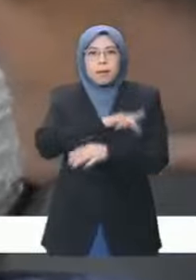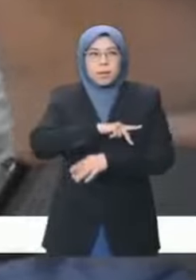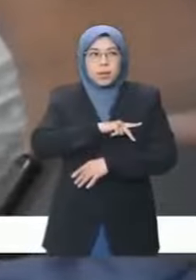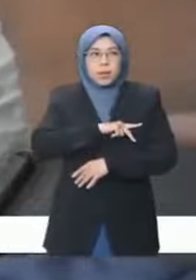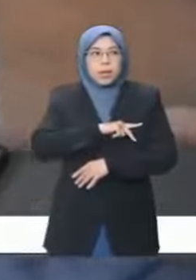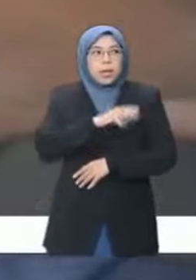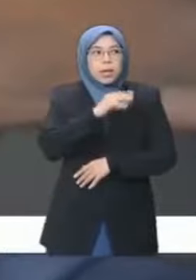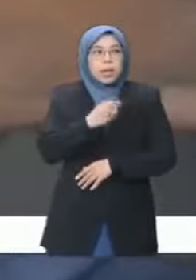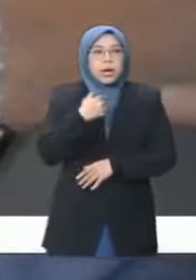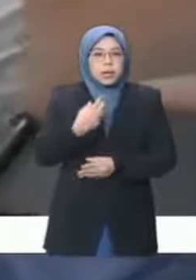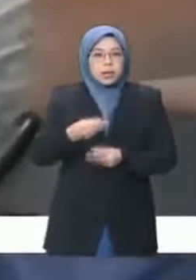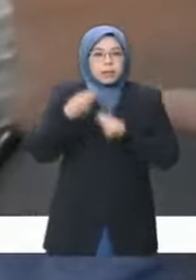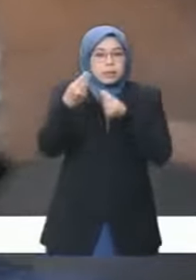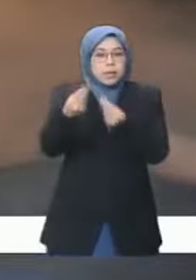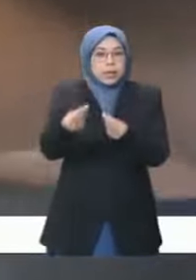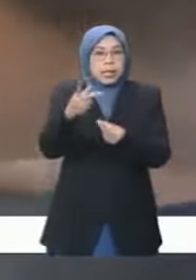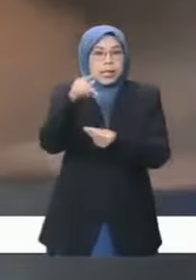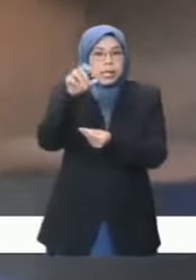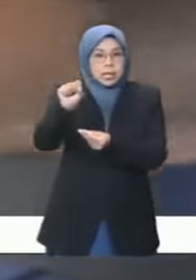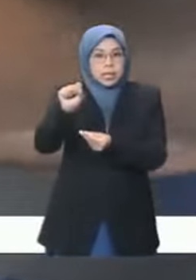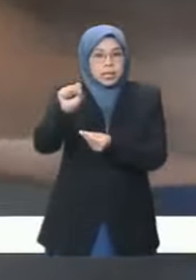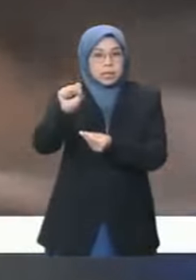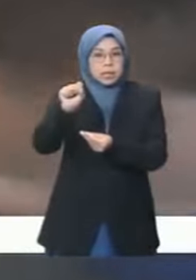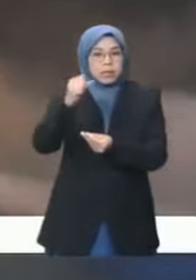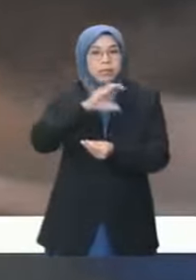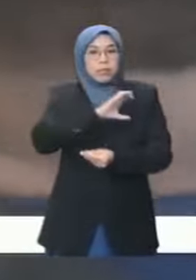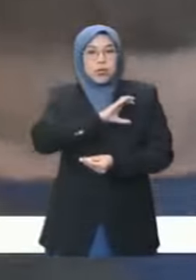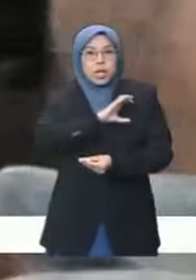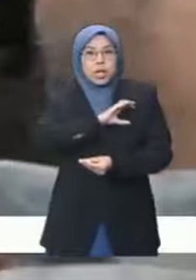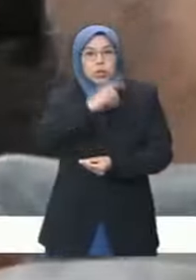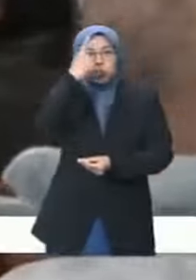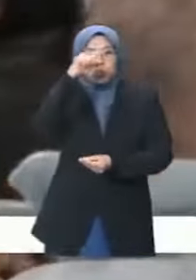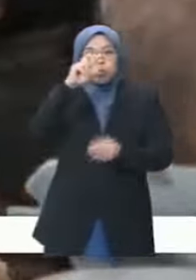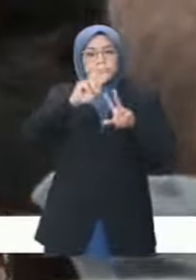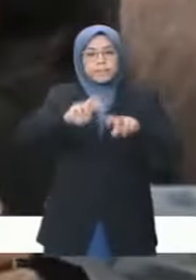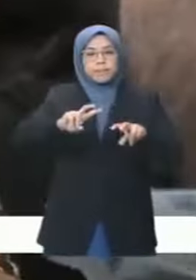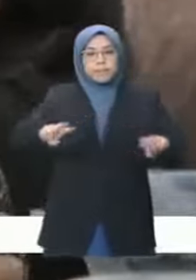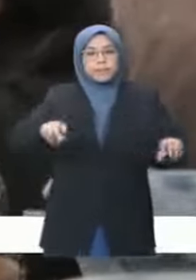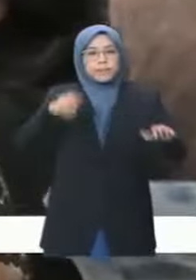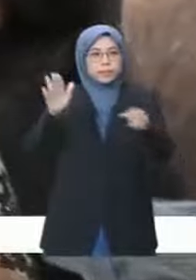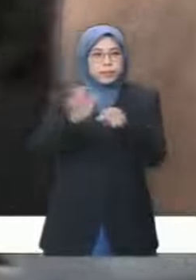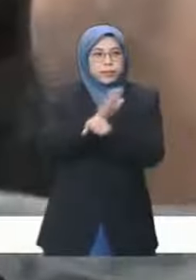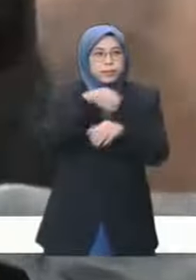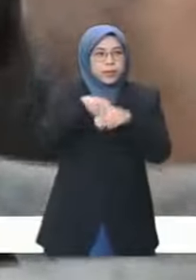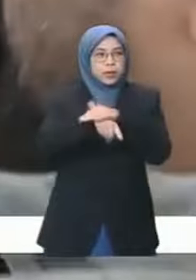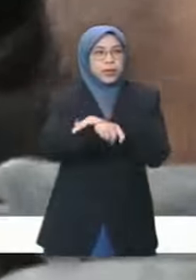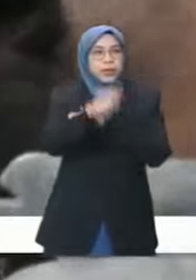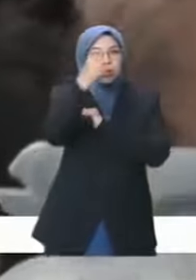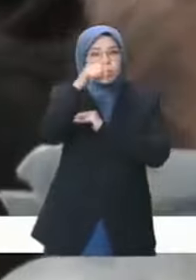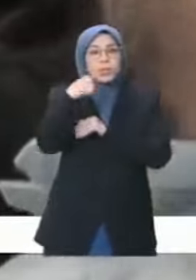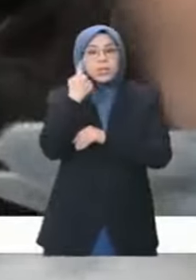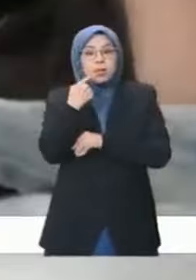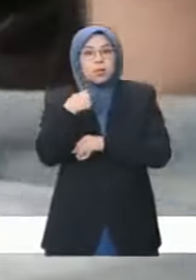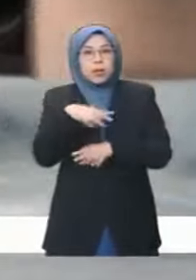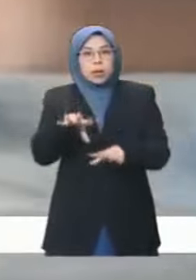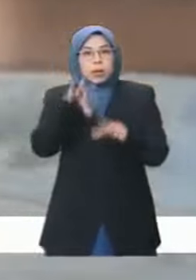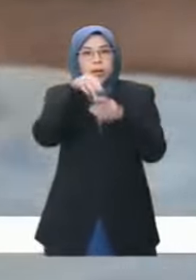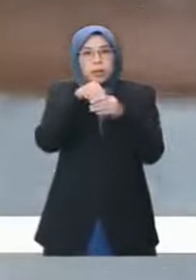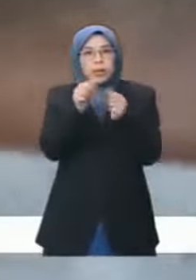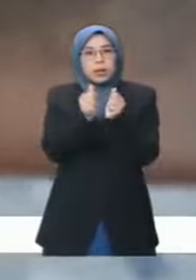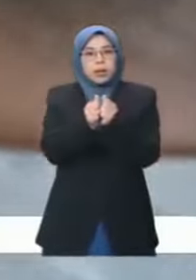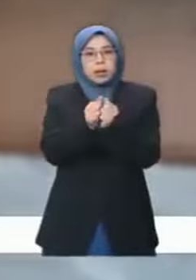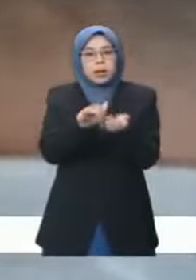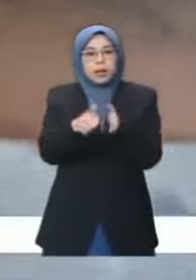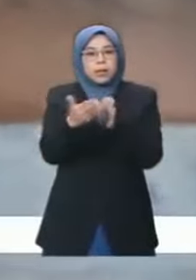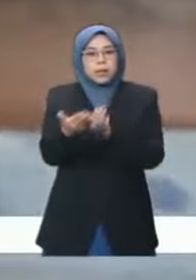Fahmi menyerahkan kes berkenaan kepada pihak polis untuk melakukan siasatan sepenuhnya terhadap pihak yang terbabit dengan insiden